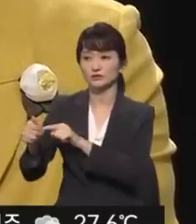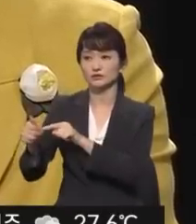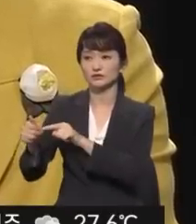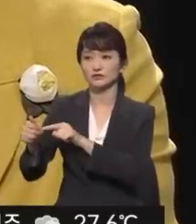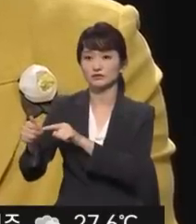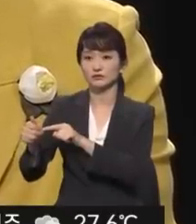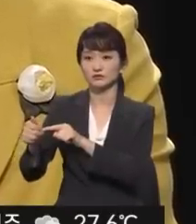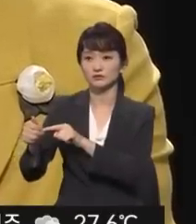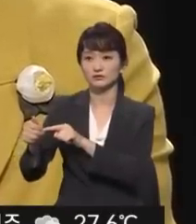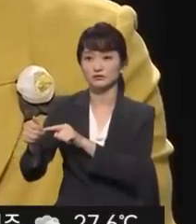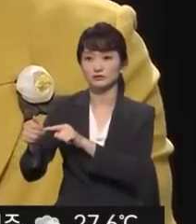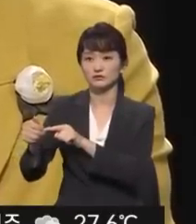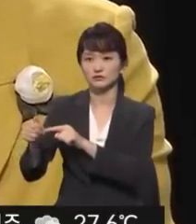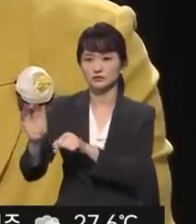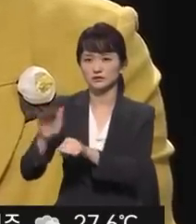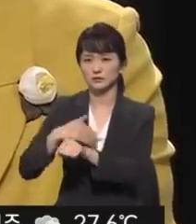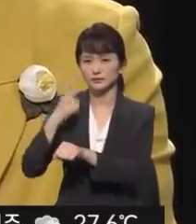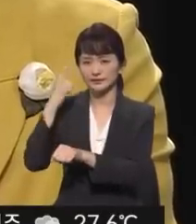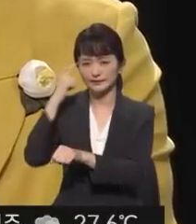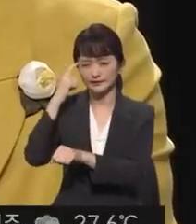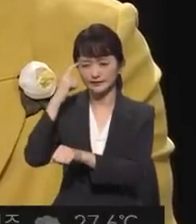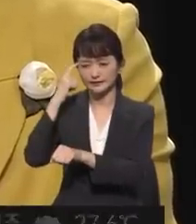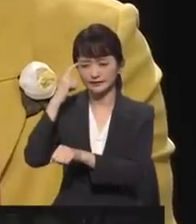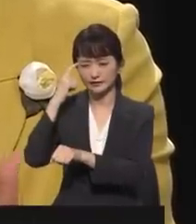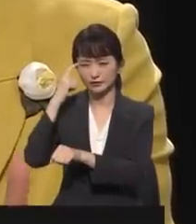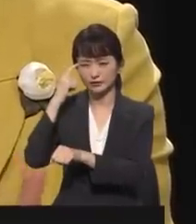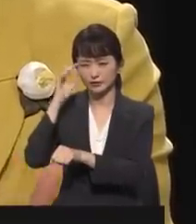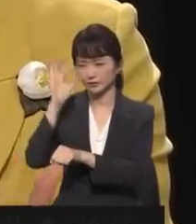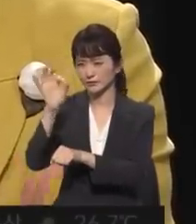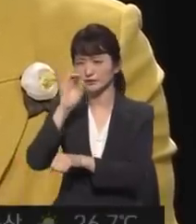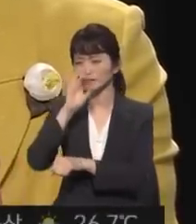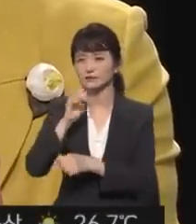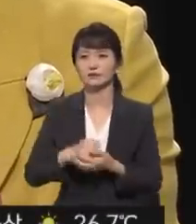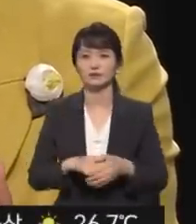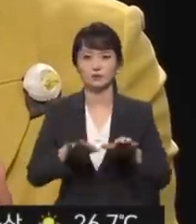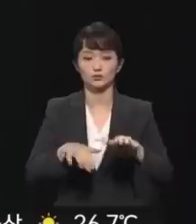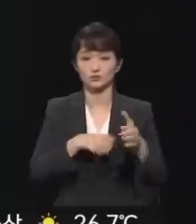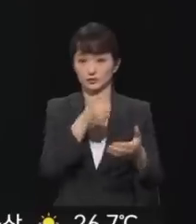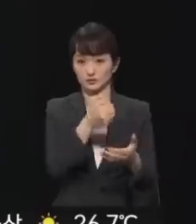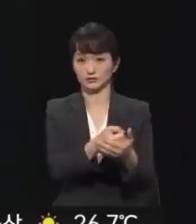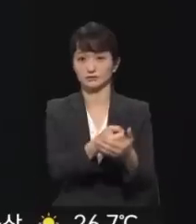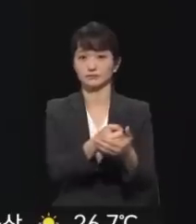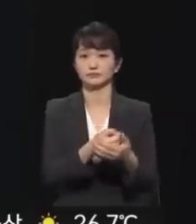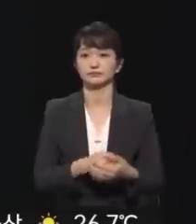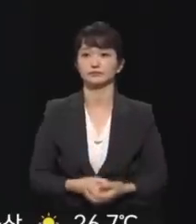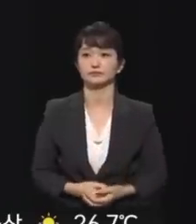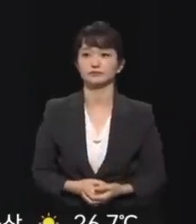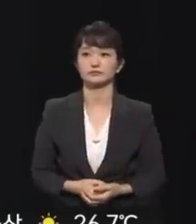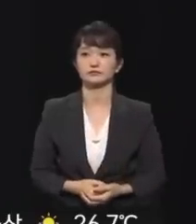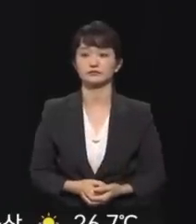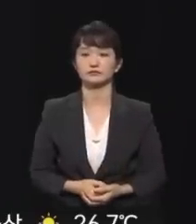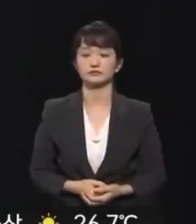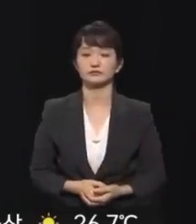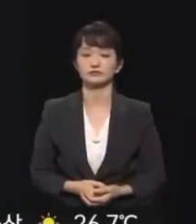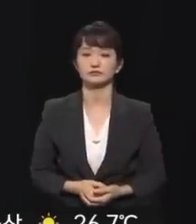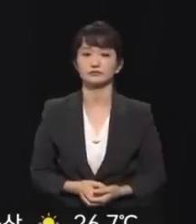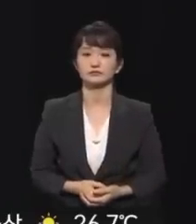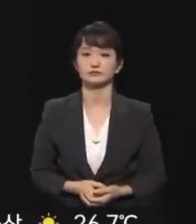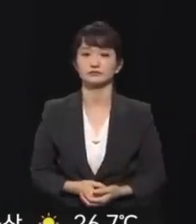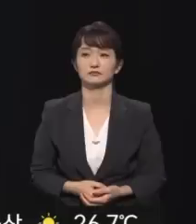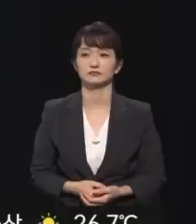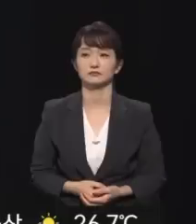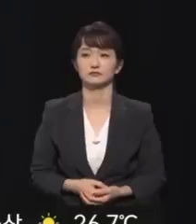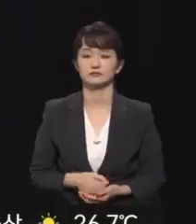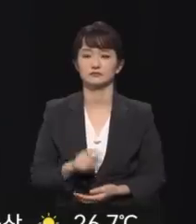그런 잣대로 봐서는 안 된다 이렇게 생각을 합니다 그리고 이제 저는 이 오늘의 결정에 대해서는 저희가 이 자리에서 그 얼마나